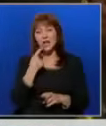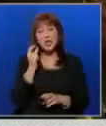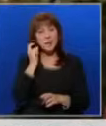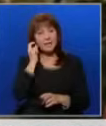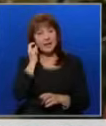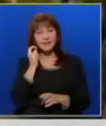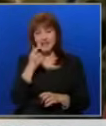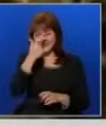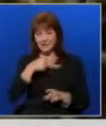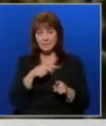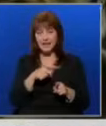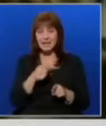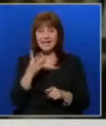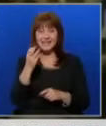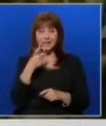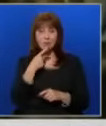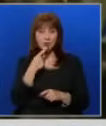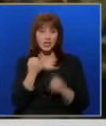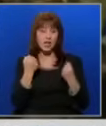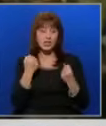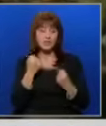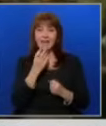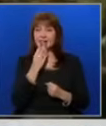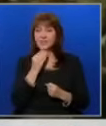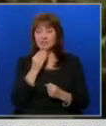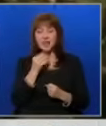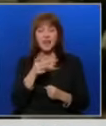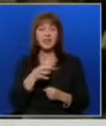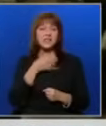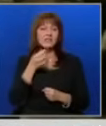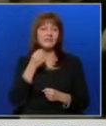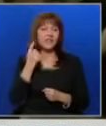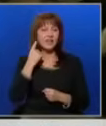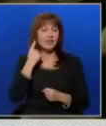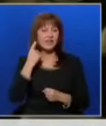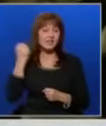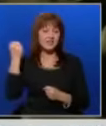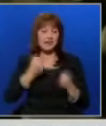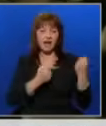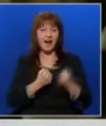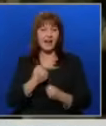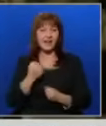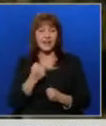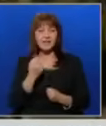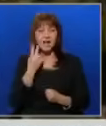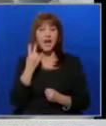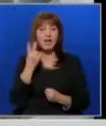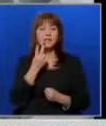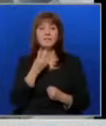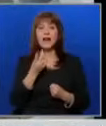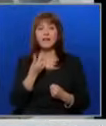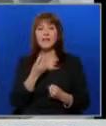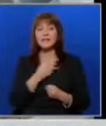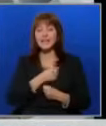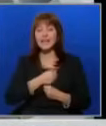от 30 години живее в Израел и е свикнала с звука на ракетите на дома ѝ, е разбрала за трагедията именно от родителите.